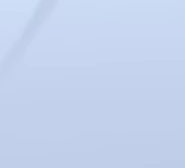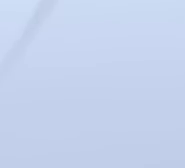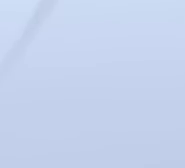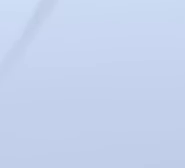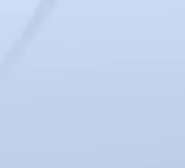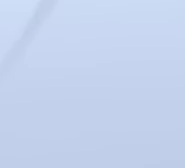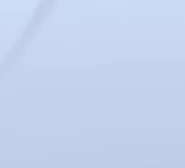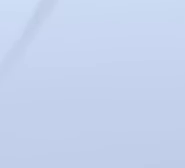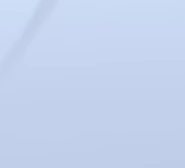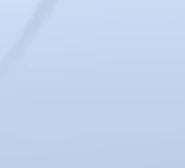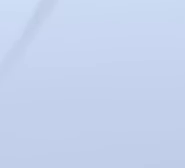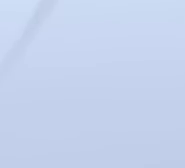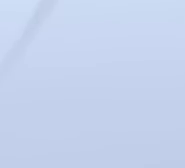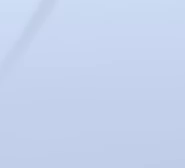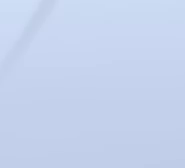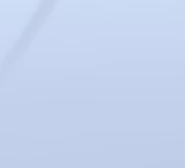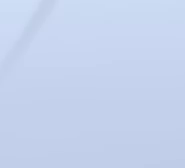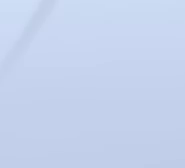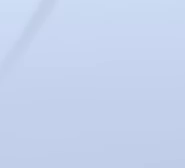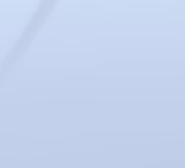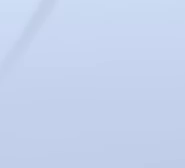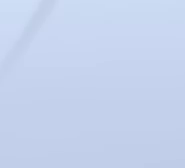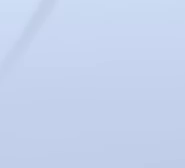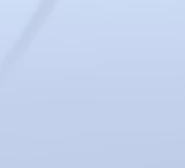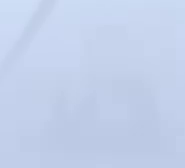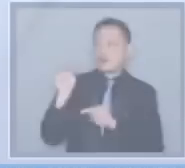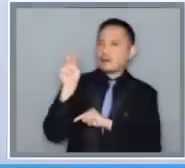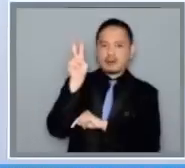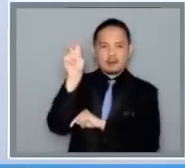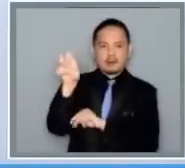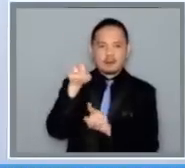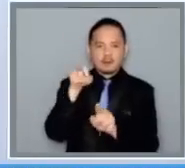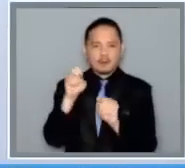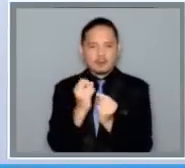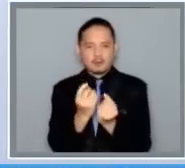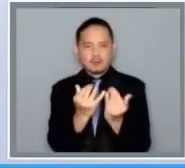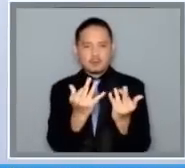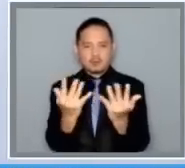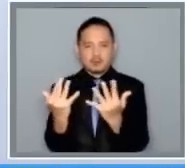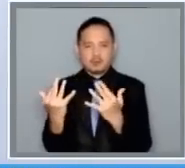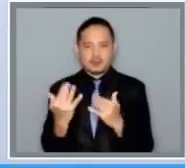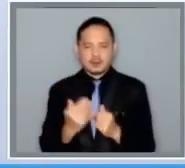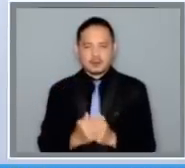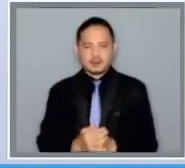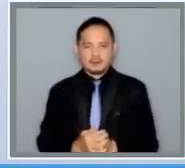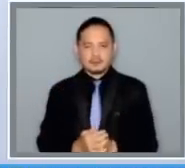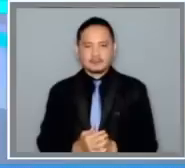kasal. Pakasaklap naman itong nangyaring to. Kaya nga, sa amin ng mata.